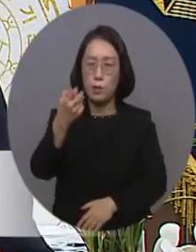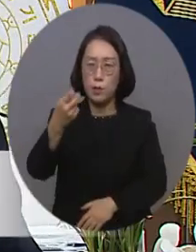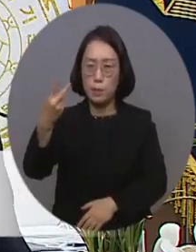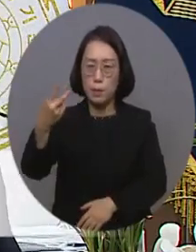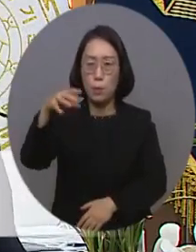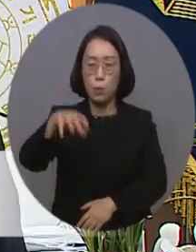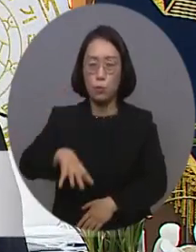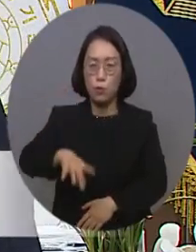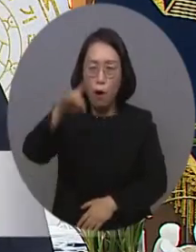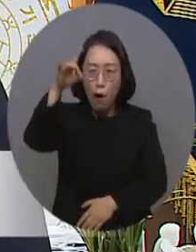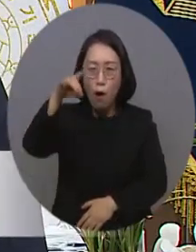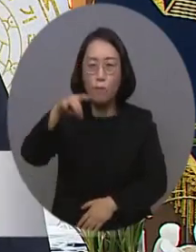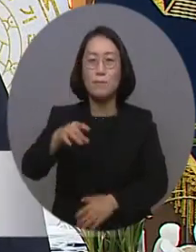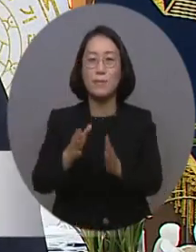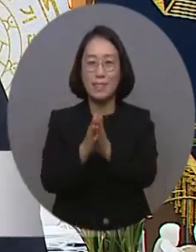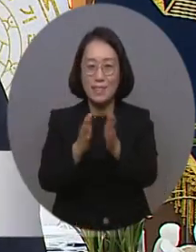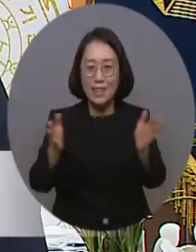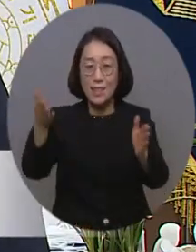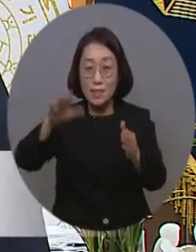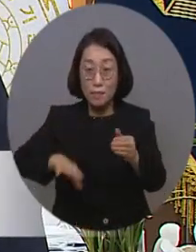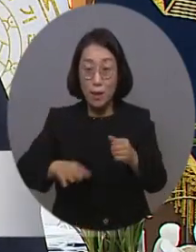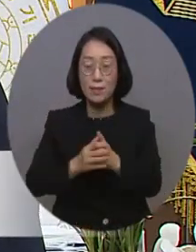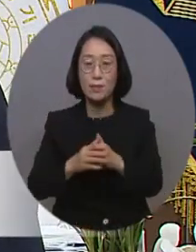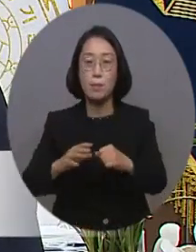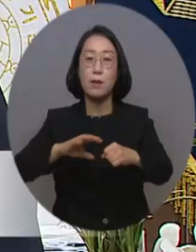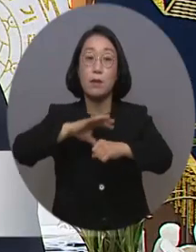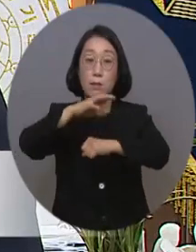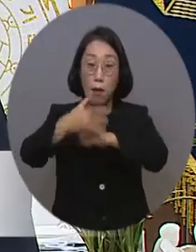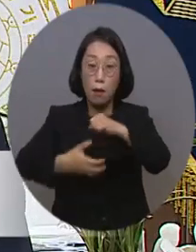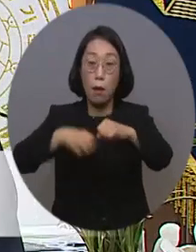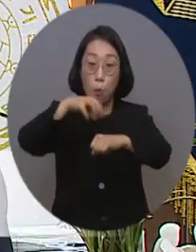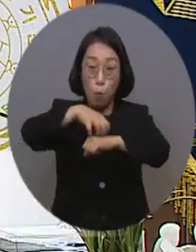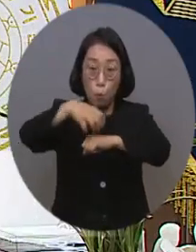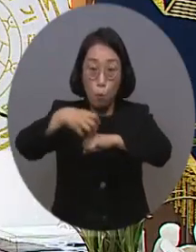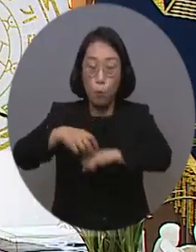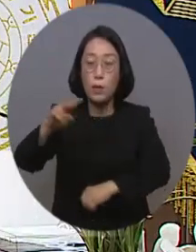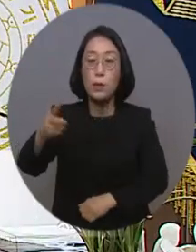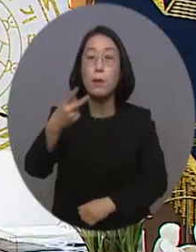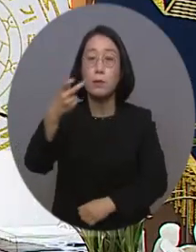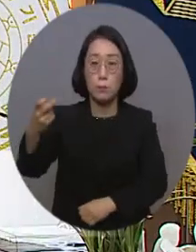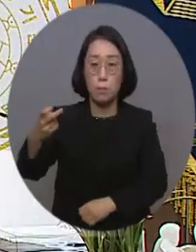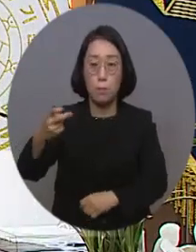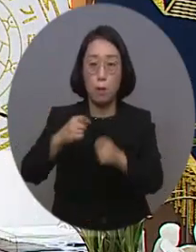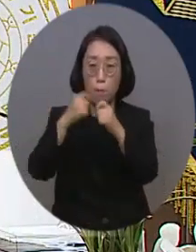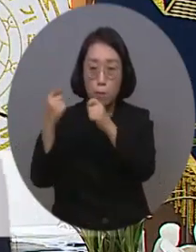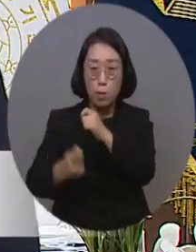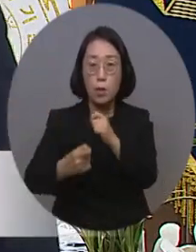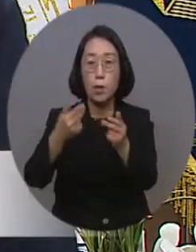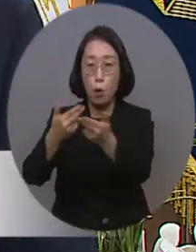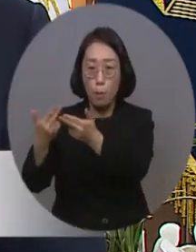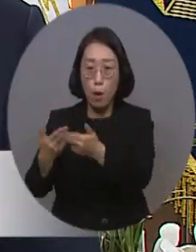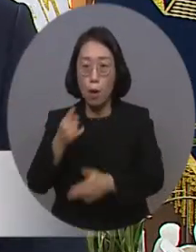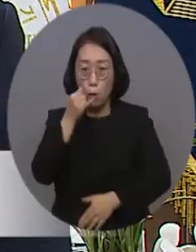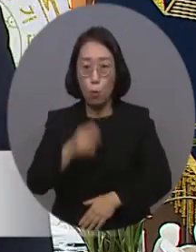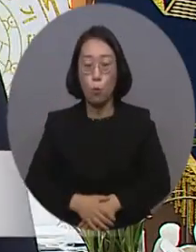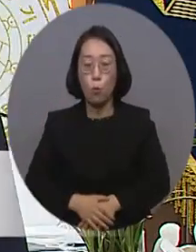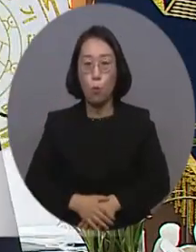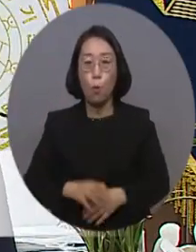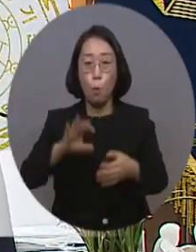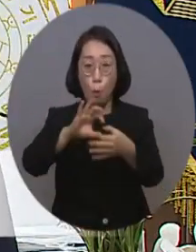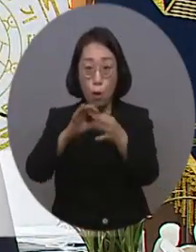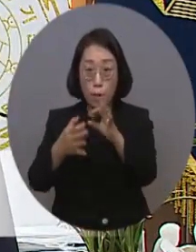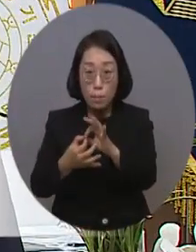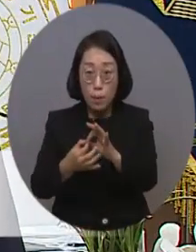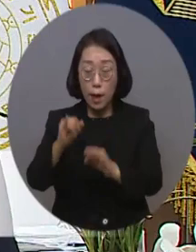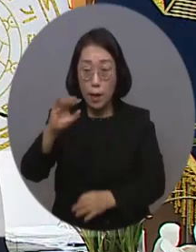이곳 성지에서 출발했지만 현재 세계 국가 알패가 212개 국가가 있고 올림픽을